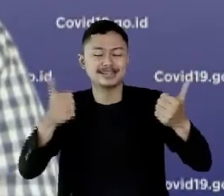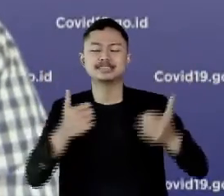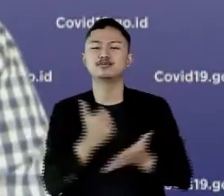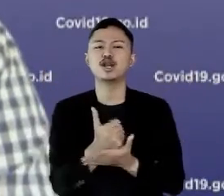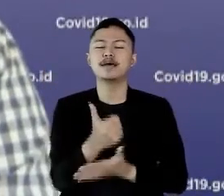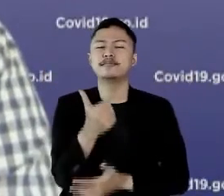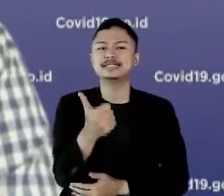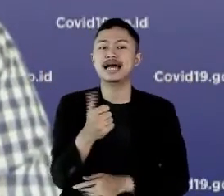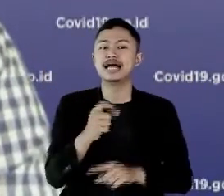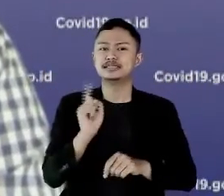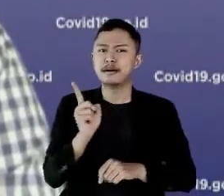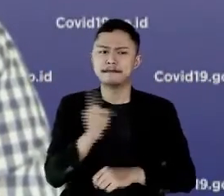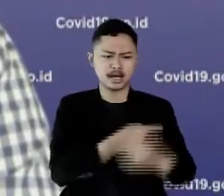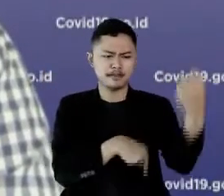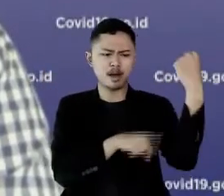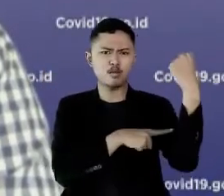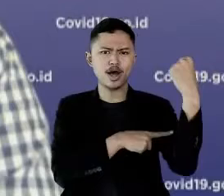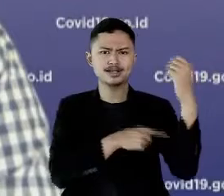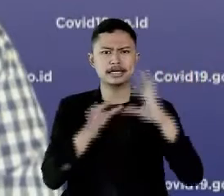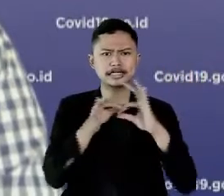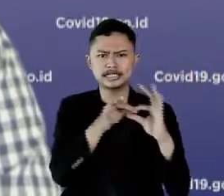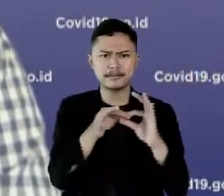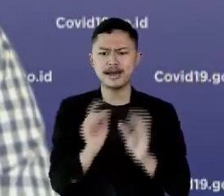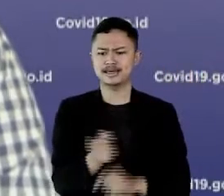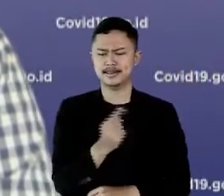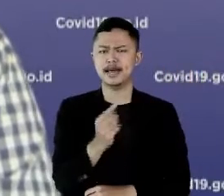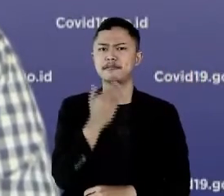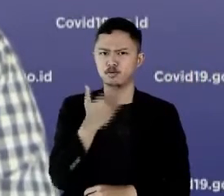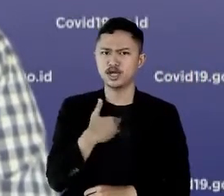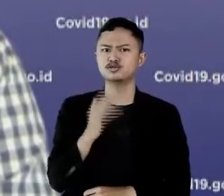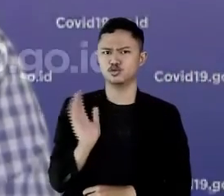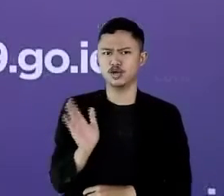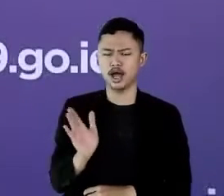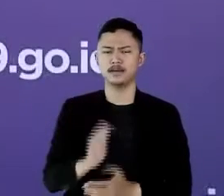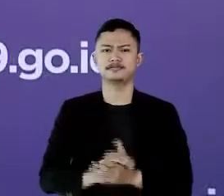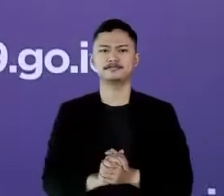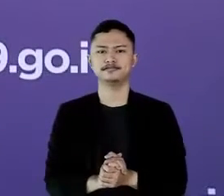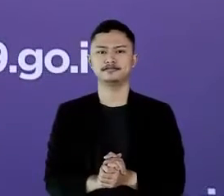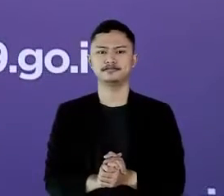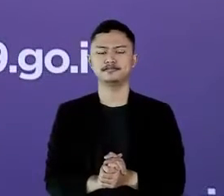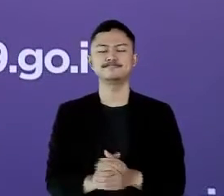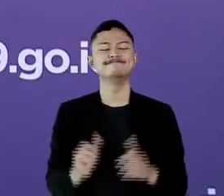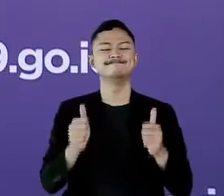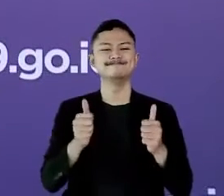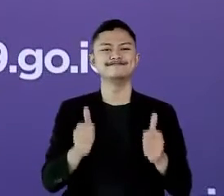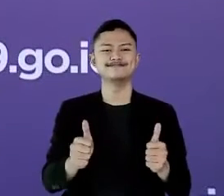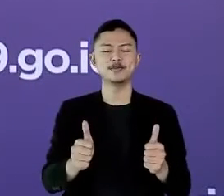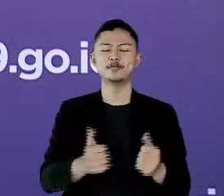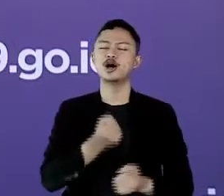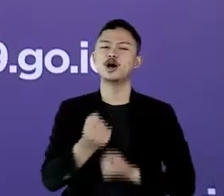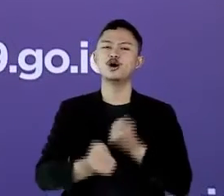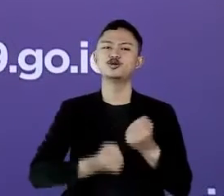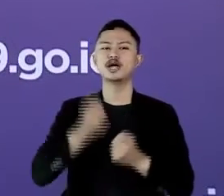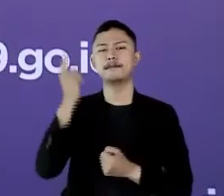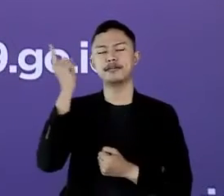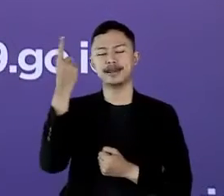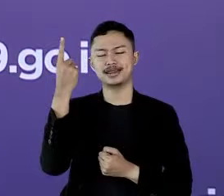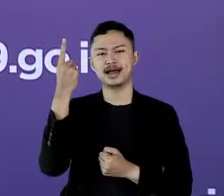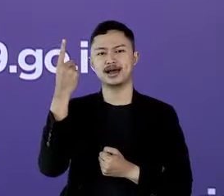modal untuk modal sosial itu tadi ya. Demikian Mas Wiki. Baik, Pak Diki bicara mengenai dari upaya pemerintah sendiri